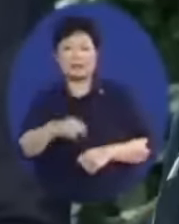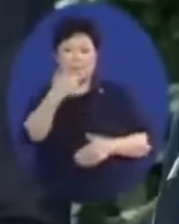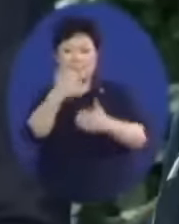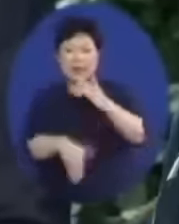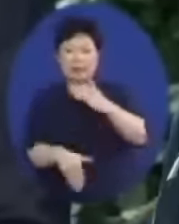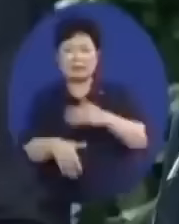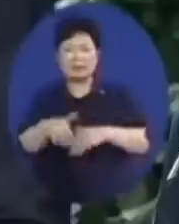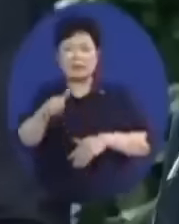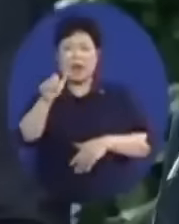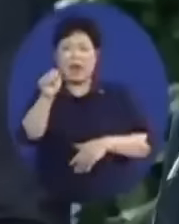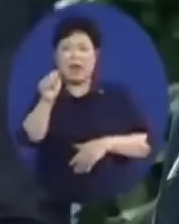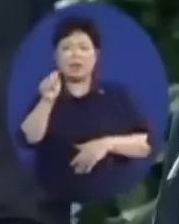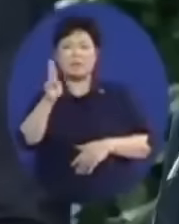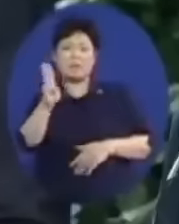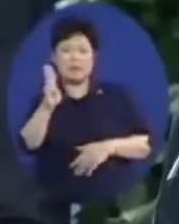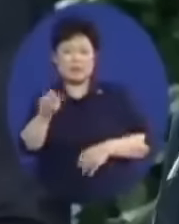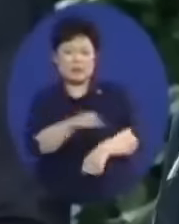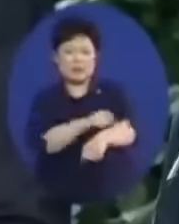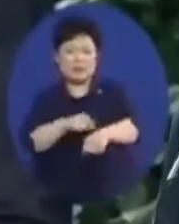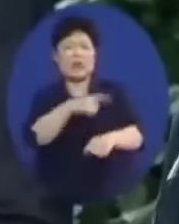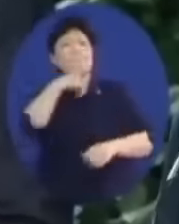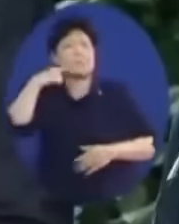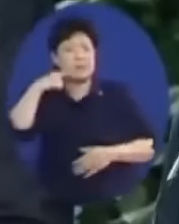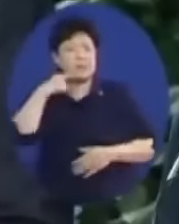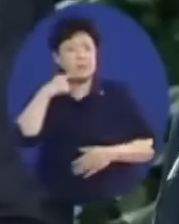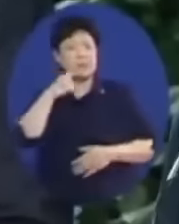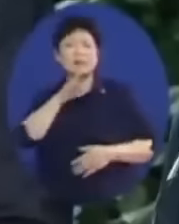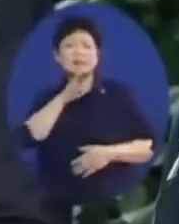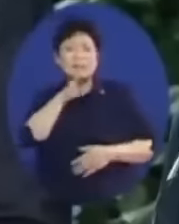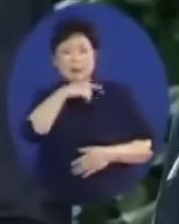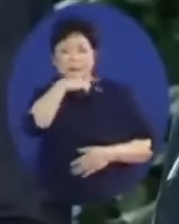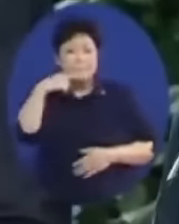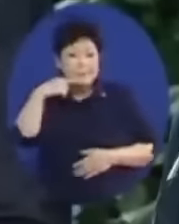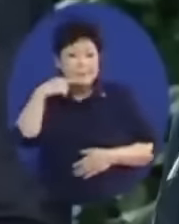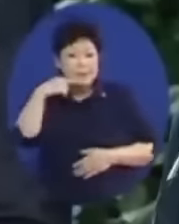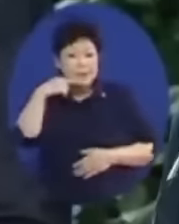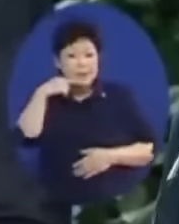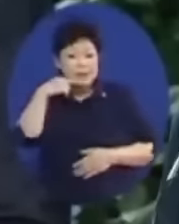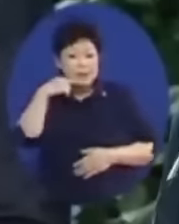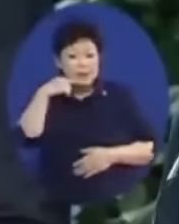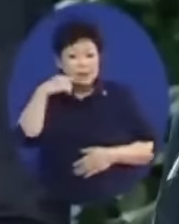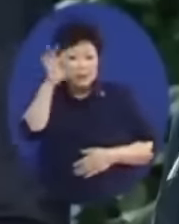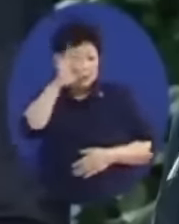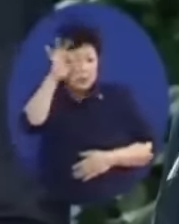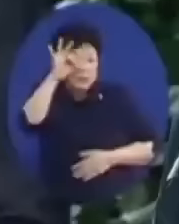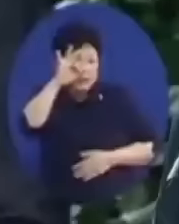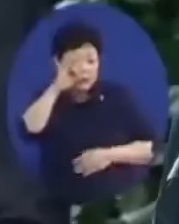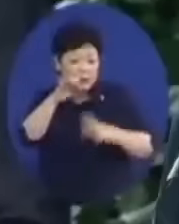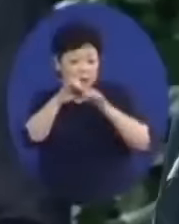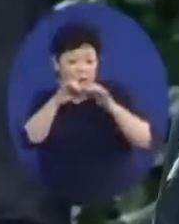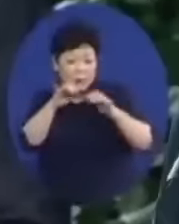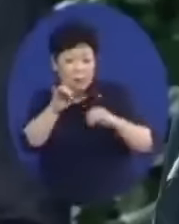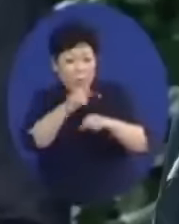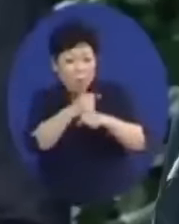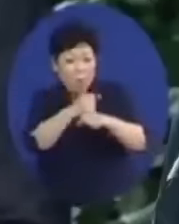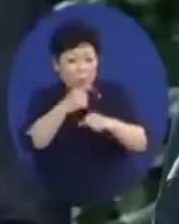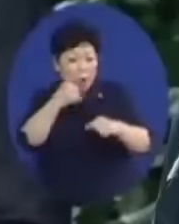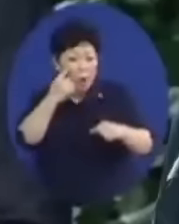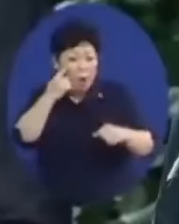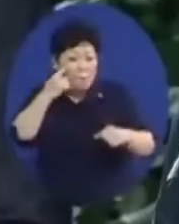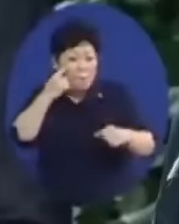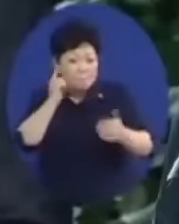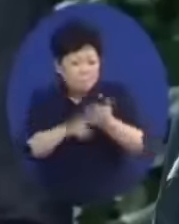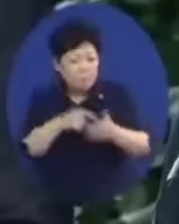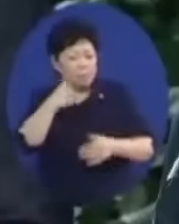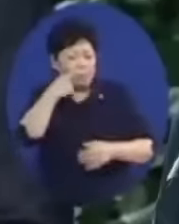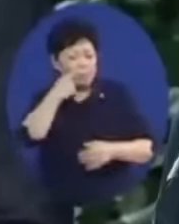Rh-AB형으로 아주 드문 혈액형입니다. 아무리 그 피의 혈액형을 가진 사람을 찾아도 찾지 못해서 결국 그